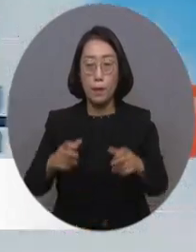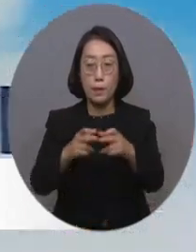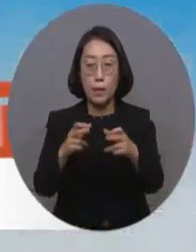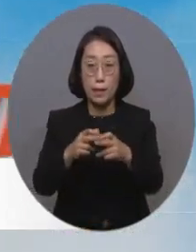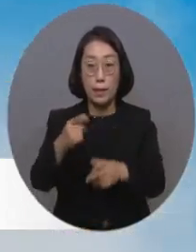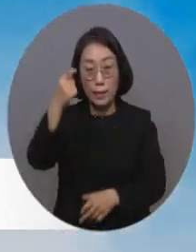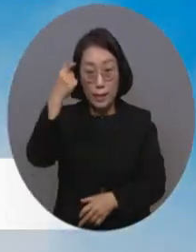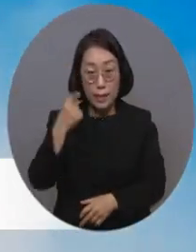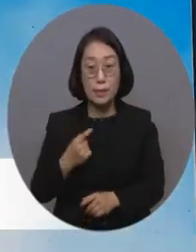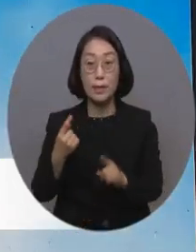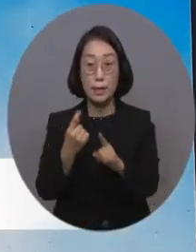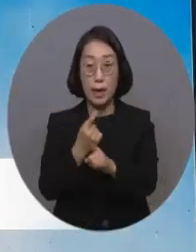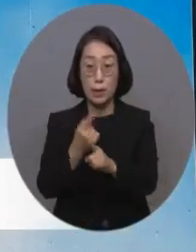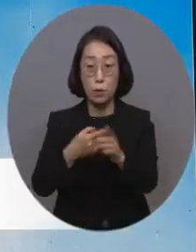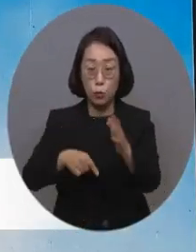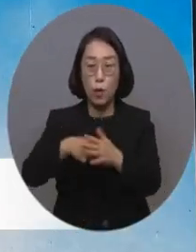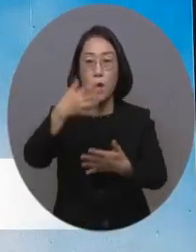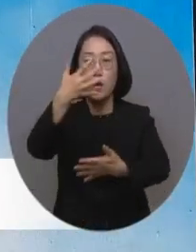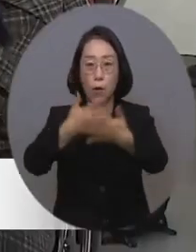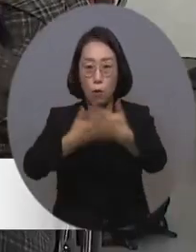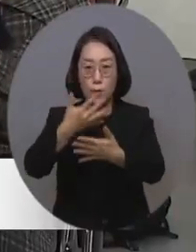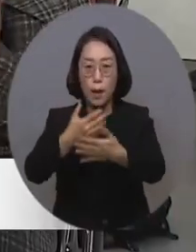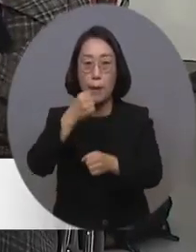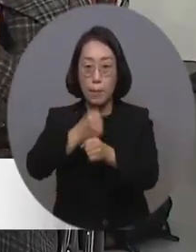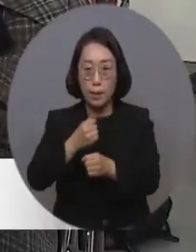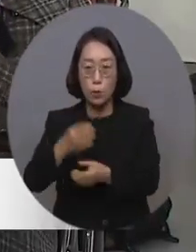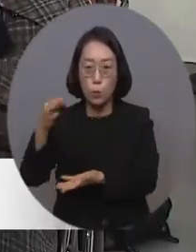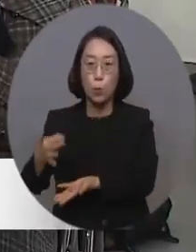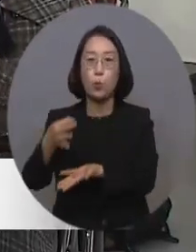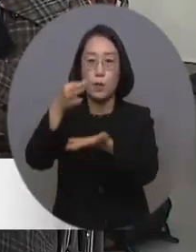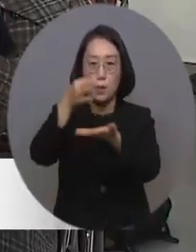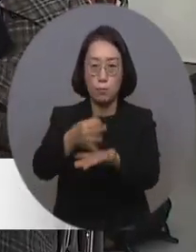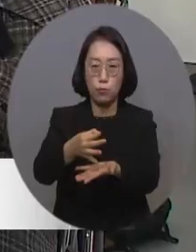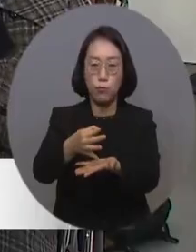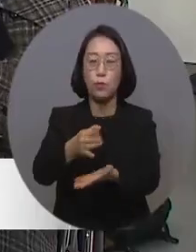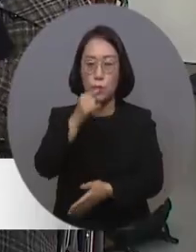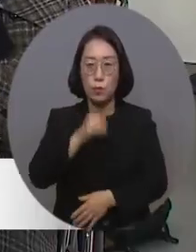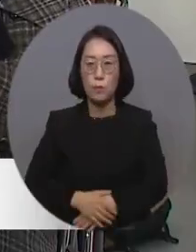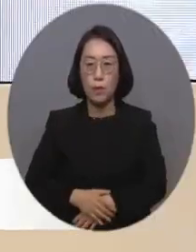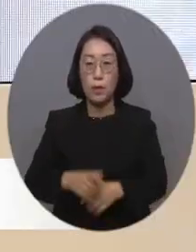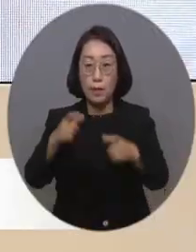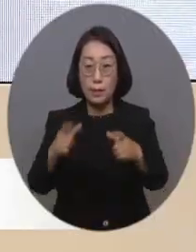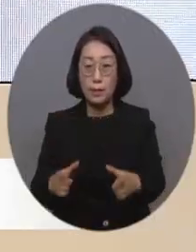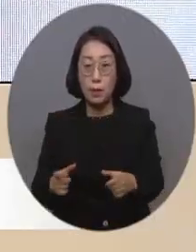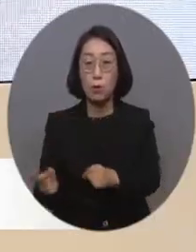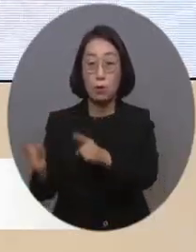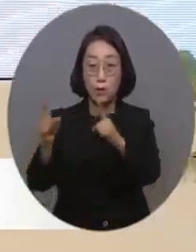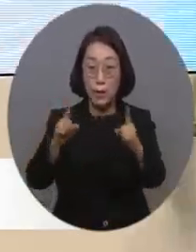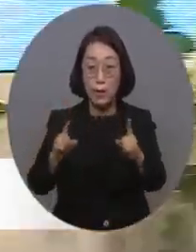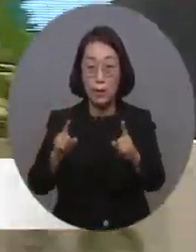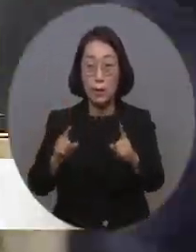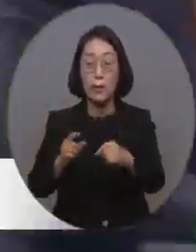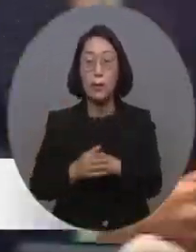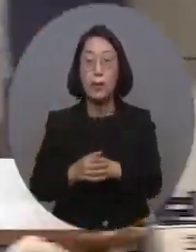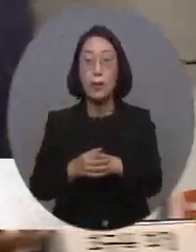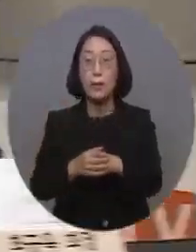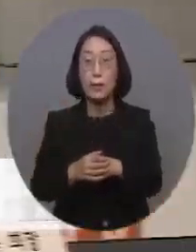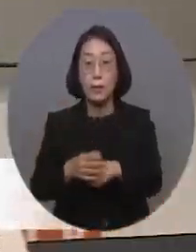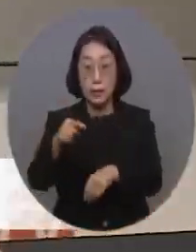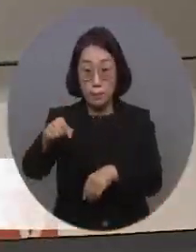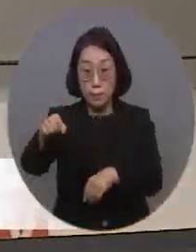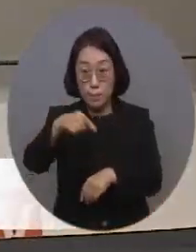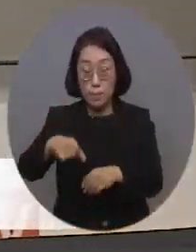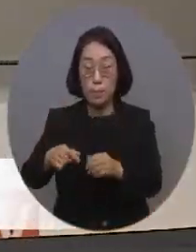개선 콘텐츠 제작 기금 전달식이 열렸습니다. 이날 지역살리기 운동본부는 복지TV에 장애인 인식